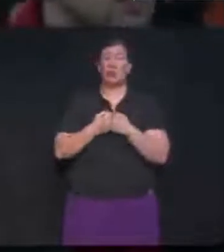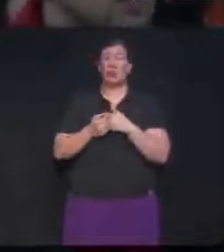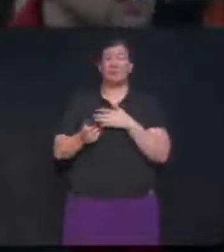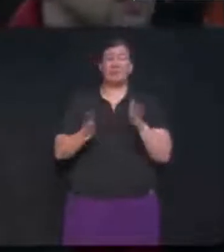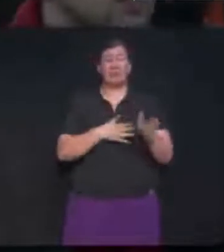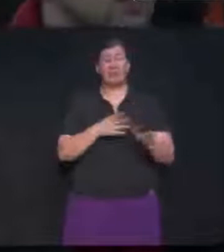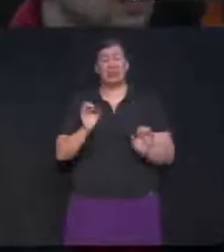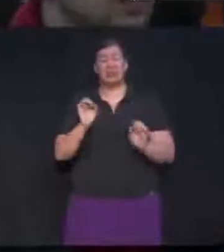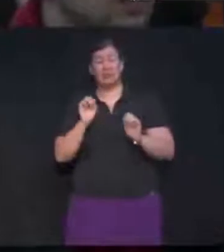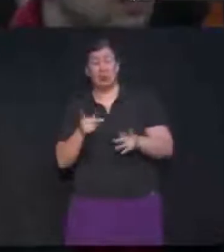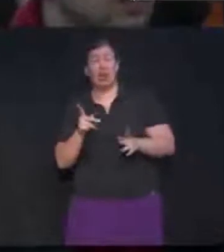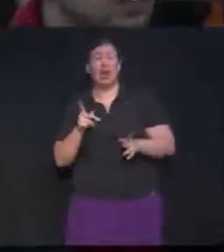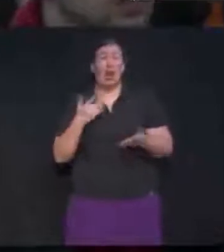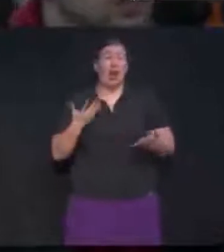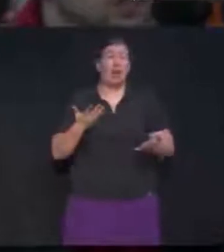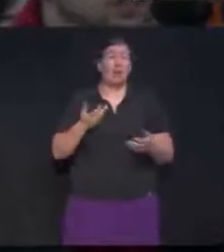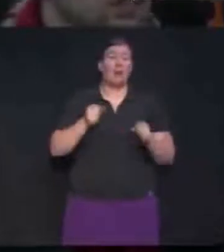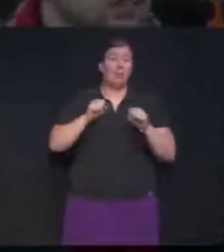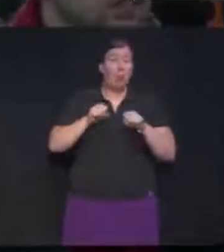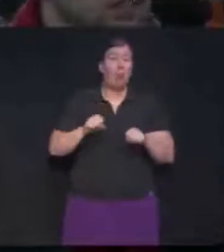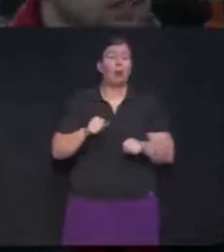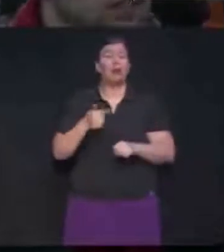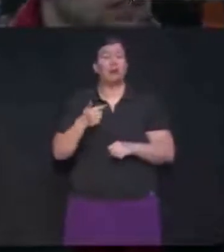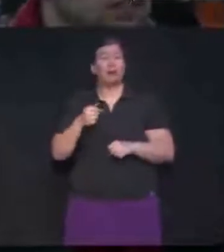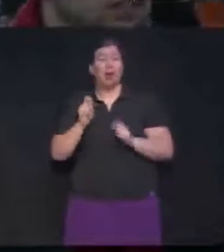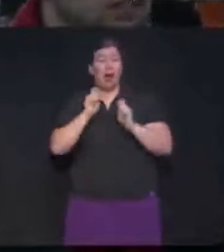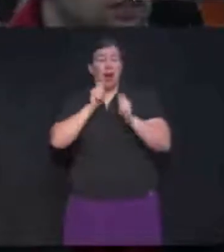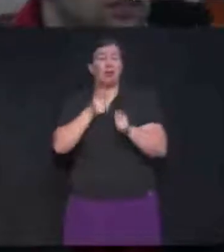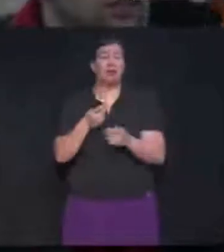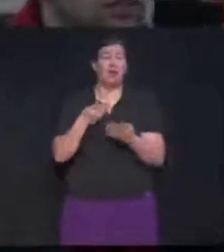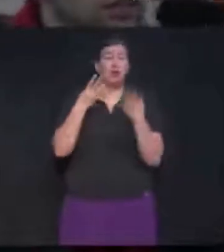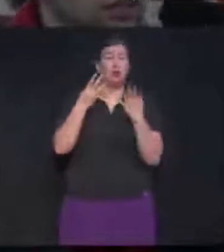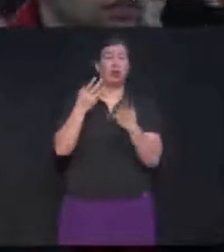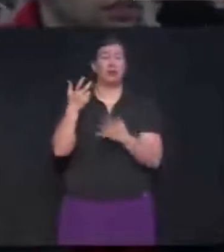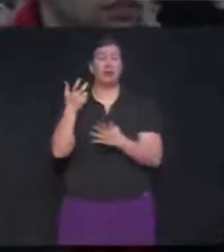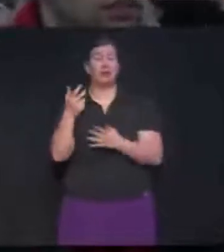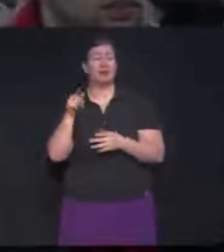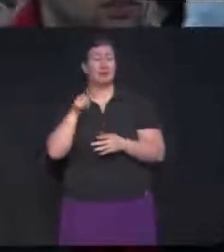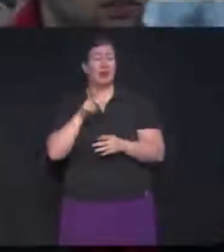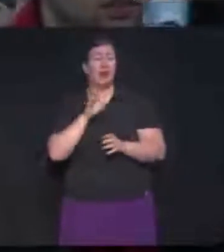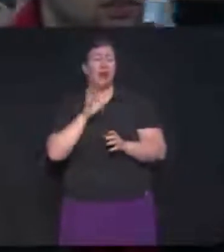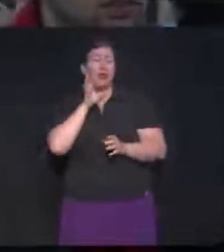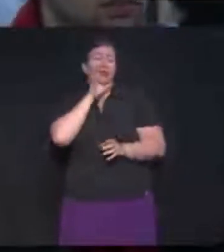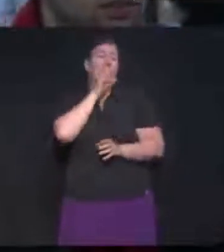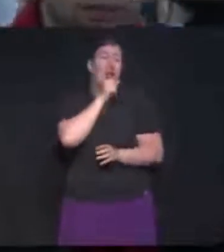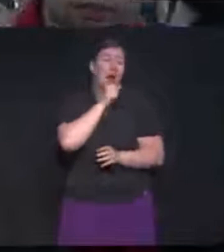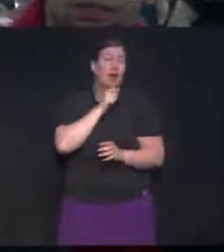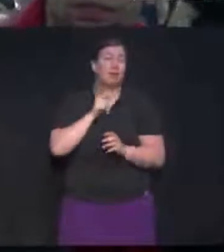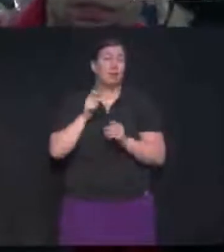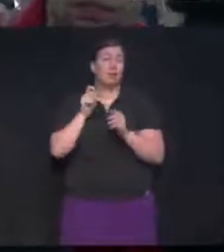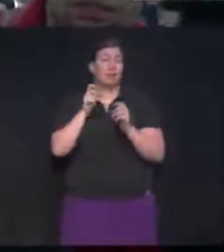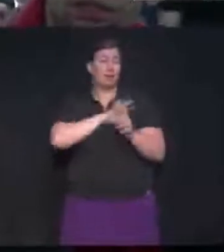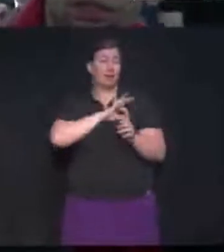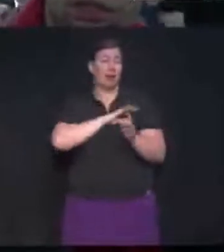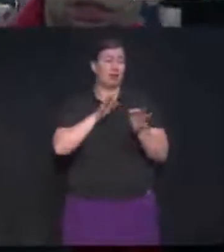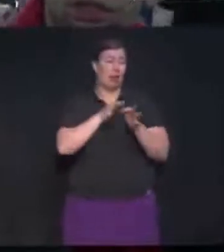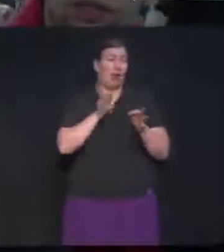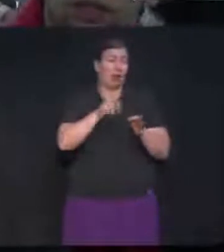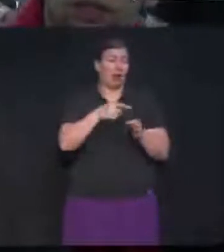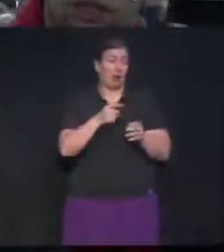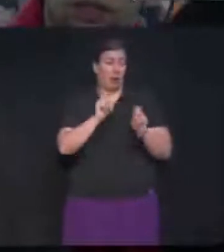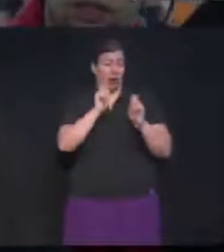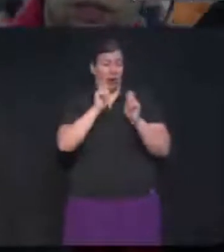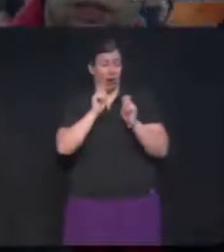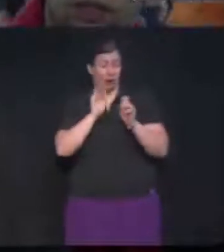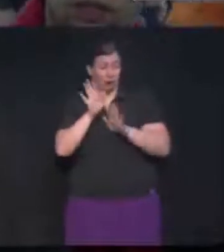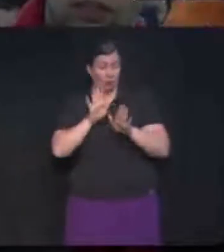Ebner hat mit Antrag 39 eine Möglichkeit geschaffen dass wir auch geheim außerhalb von Parteitagen abstimmen können das heißt die beiden Anträge schließen sich nicht